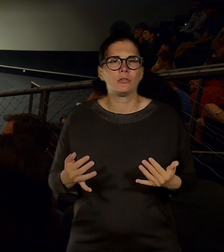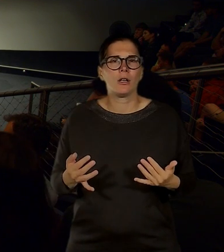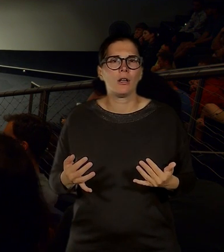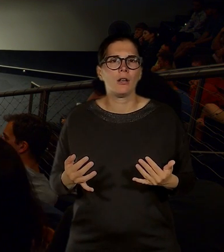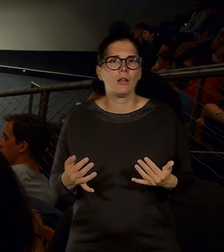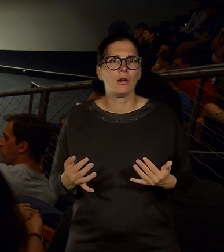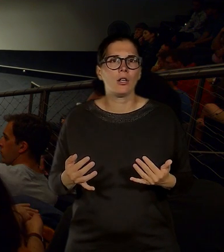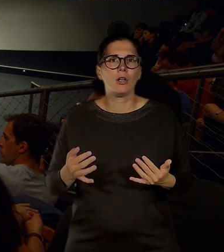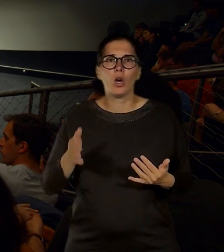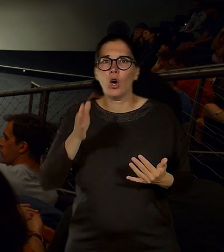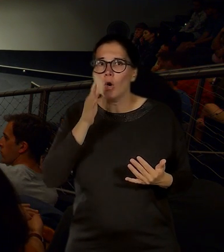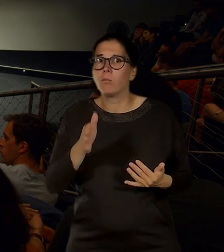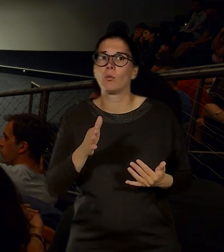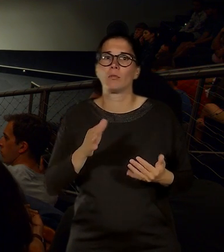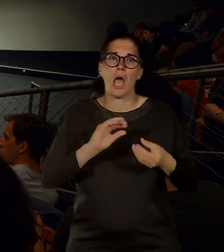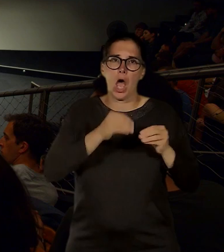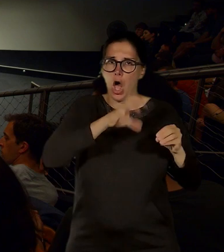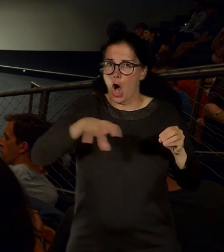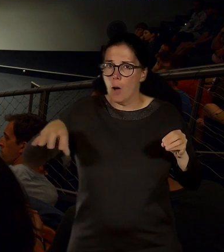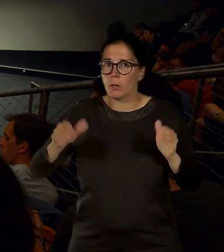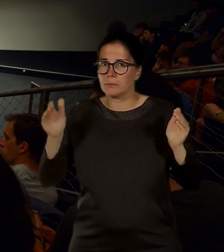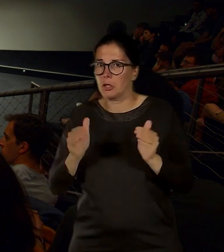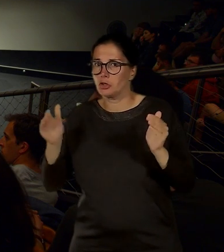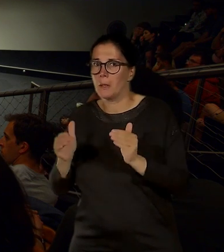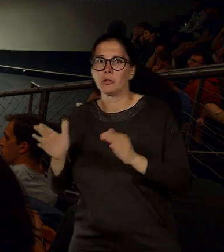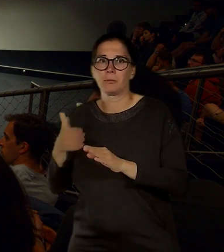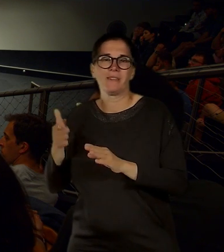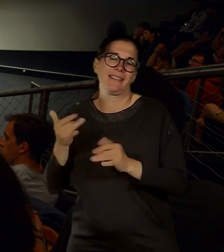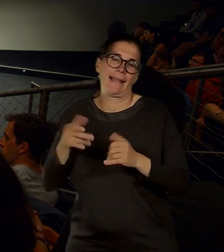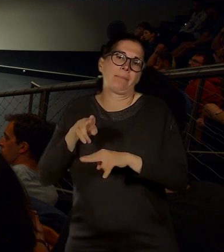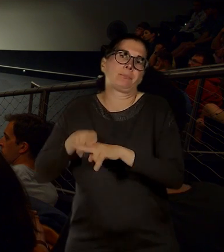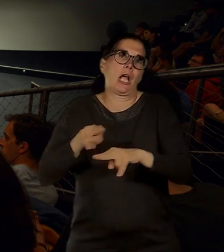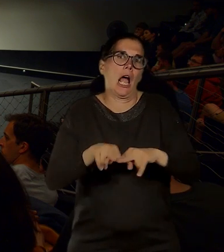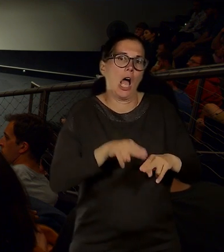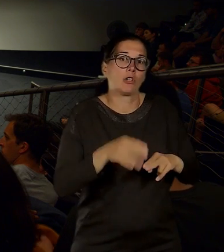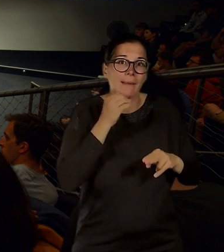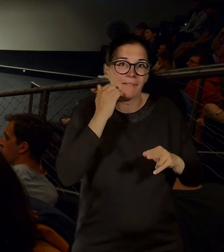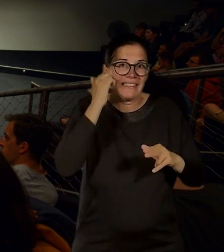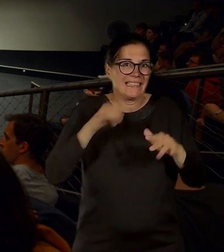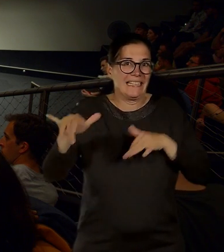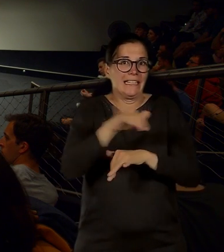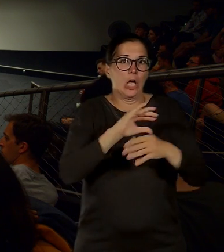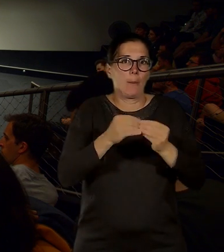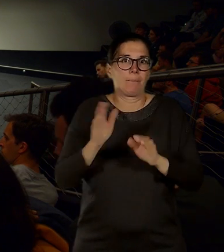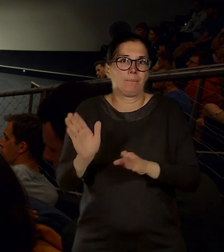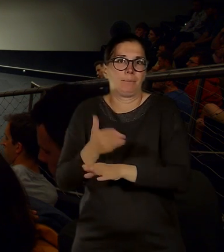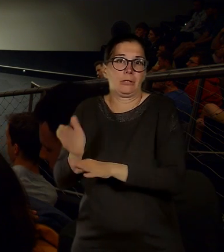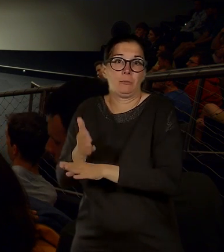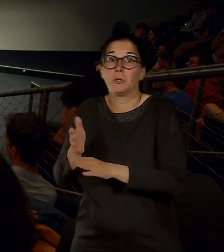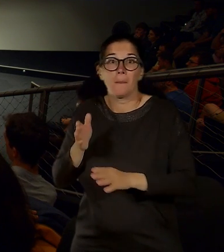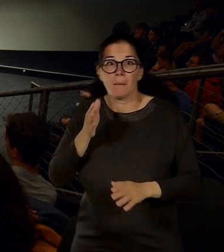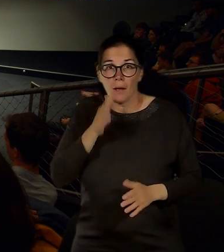se zmenšením těch komerčních ploch, které tam dneska jsou a třeba právě těm cestujícím překáží, pokud by jich tam mělo být víc a mělo by buď být ty komerční